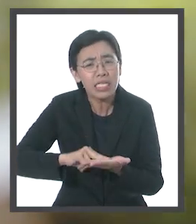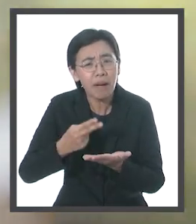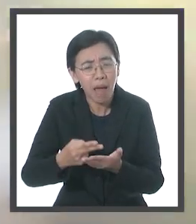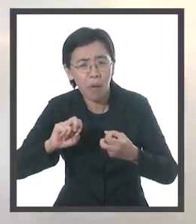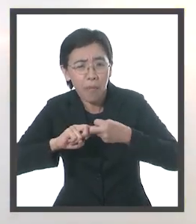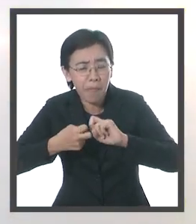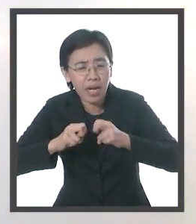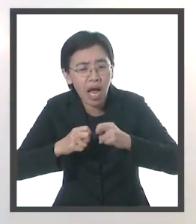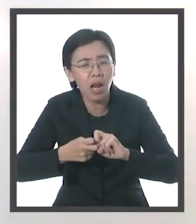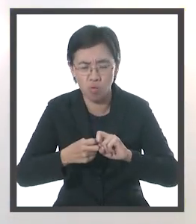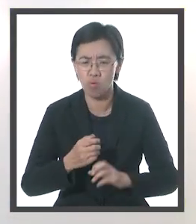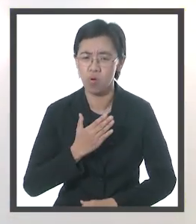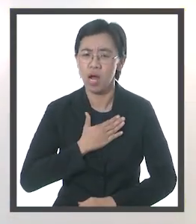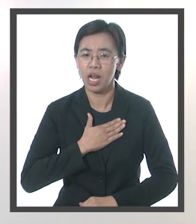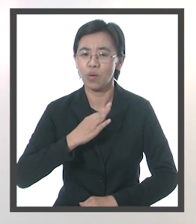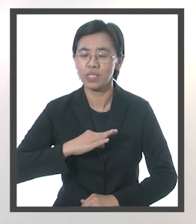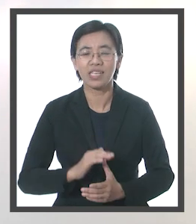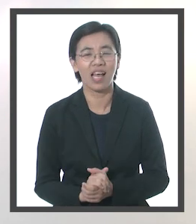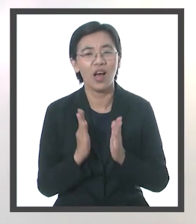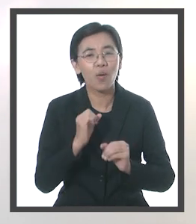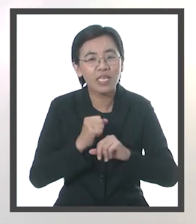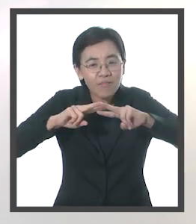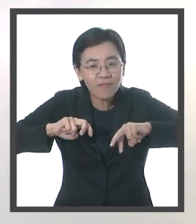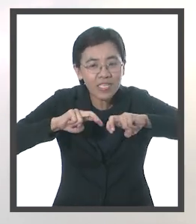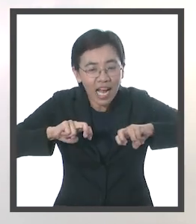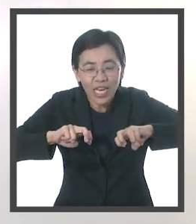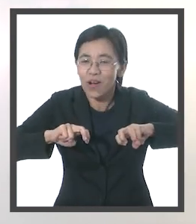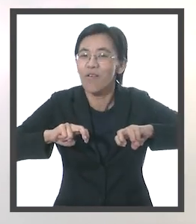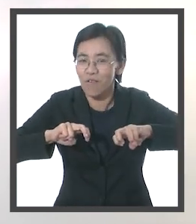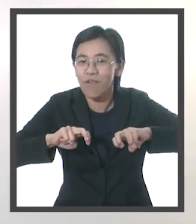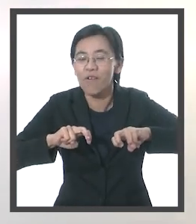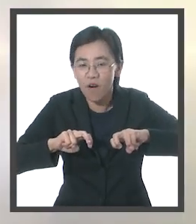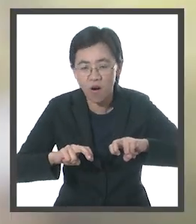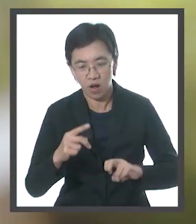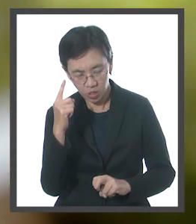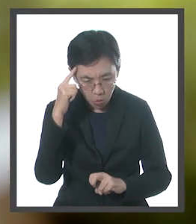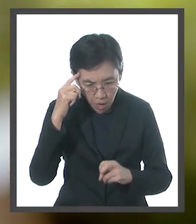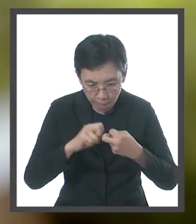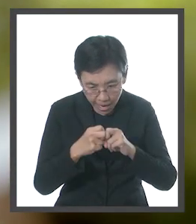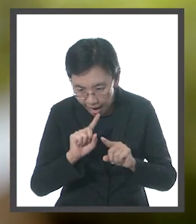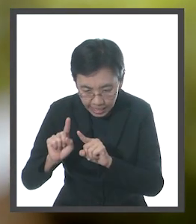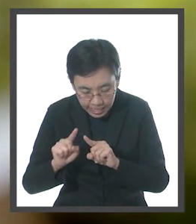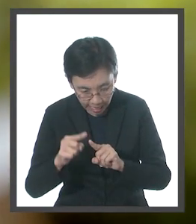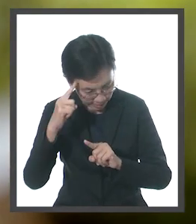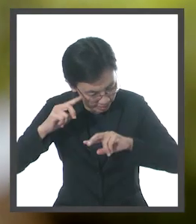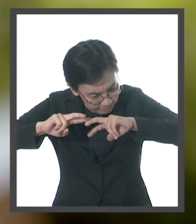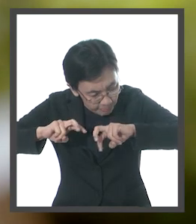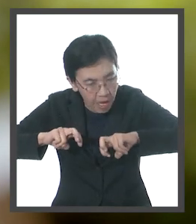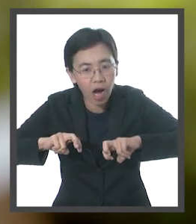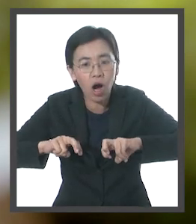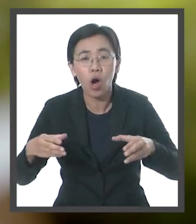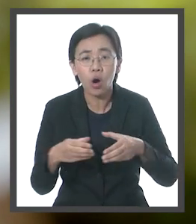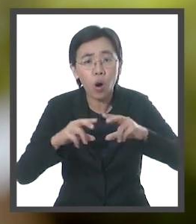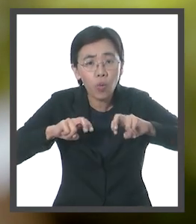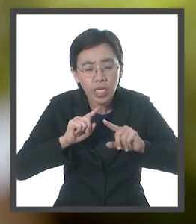นะแต่สำหรับเราแล้วเนี่ยนักวิจัยอ่ะคือคนที่ต้องนำธงเรื่องความเสี่ยงไปก่อนเราพูดในกลุ่มวิ